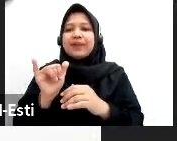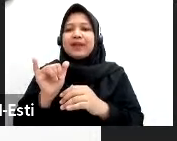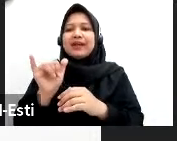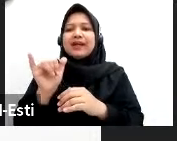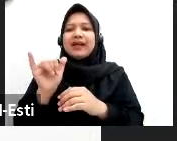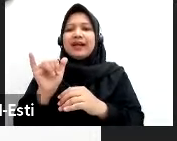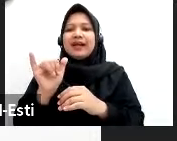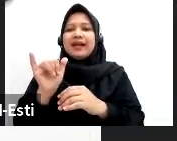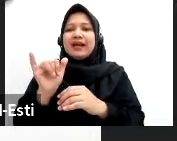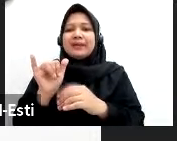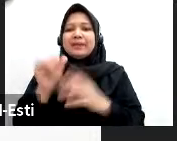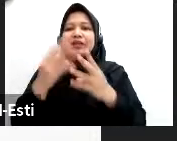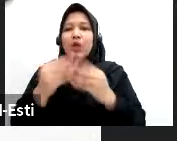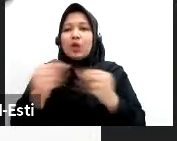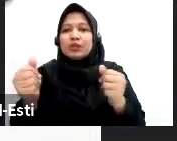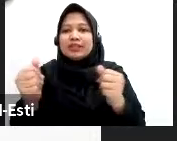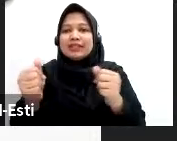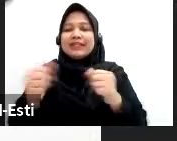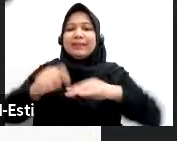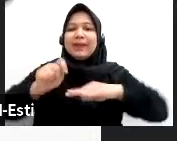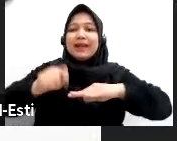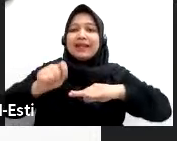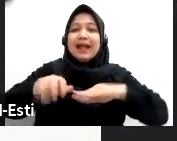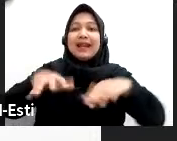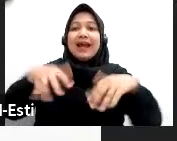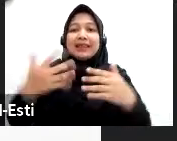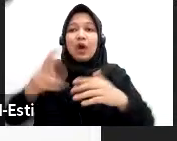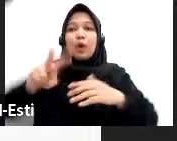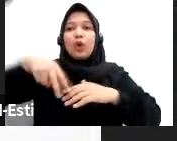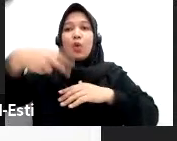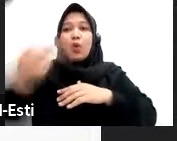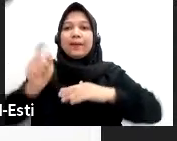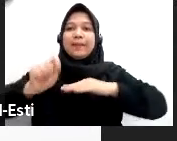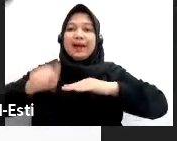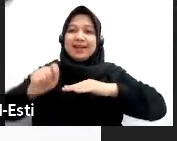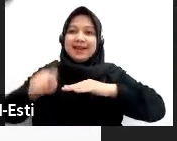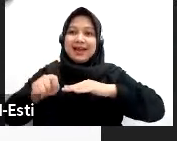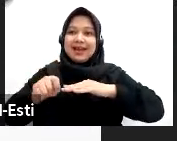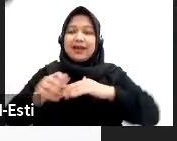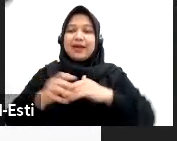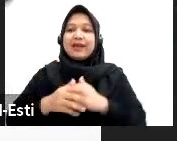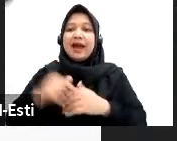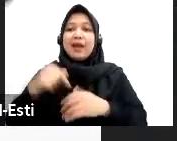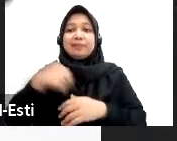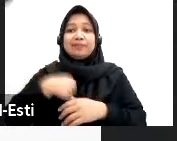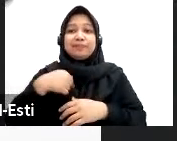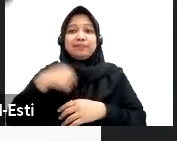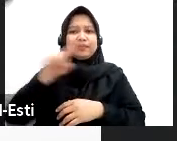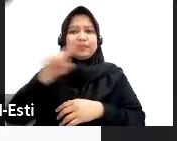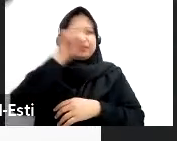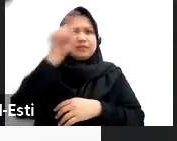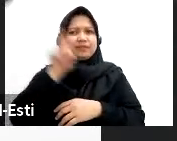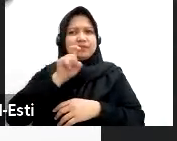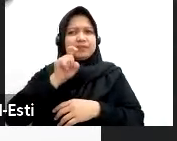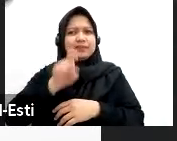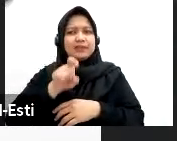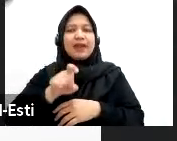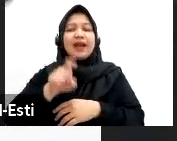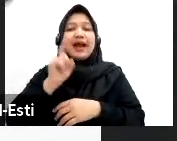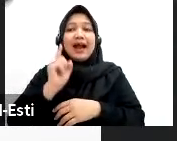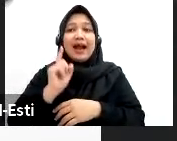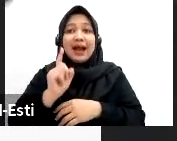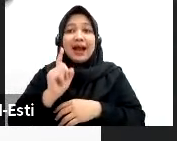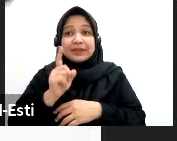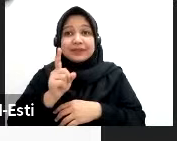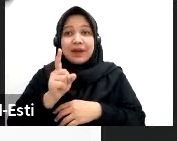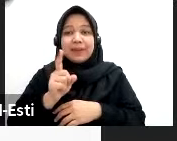atau diluar pengadilan nah ini saya pertanyakan oleh karena kalau saya lihat gambar